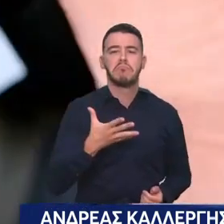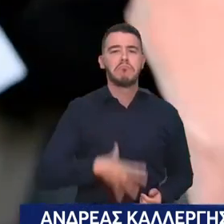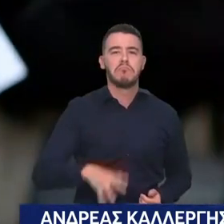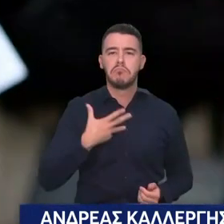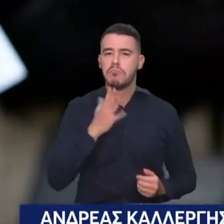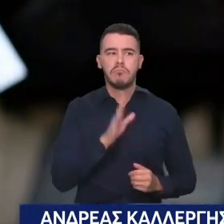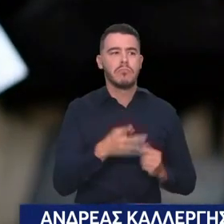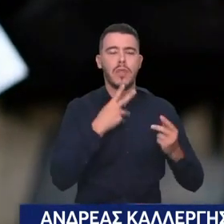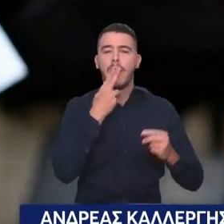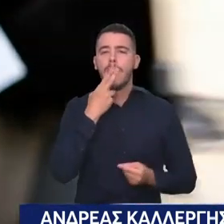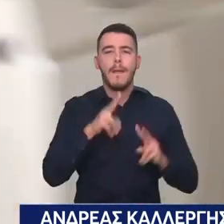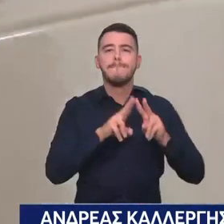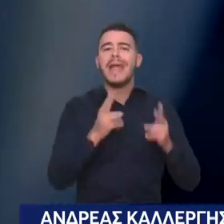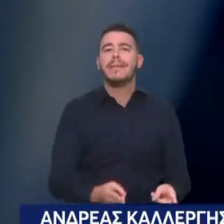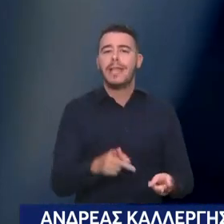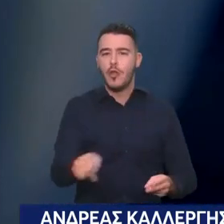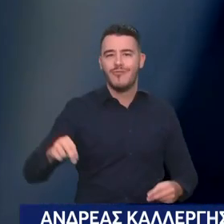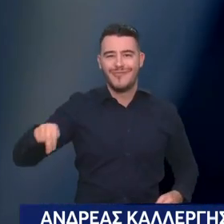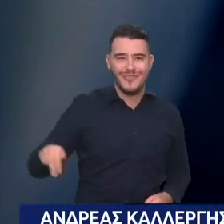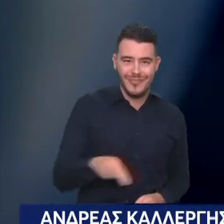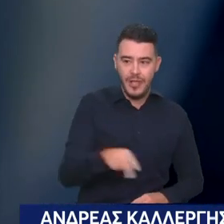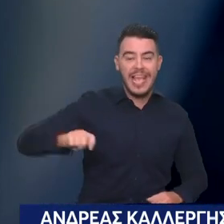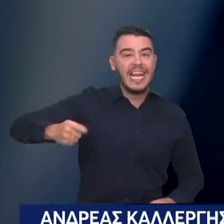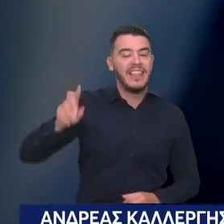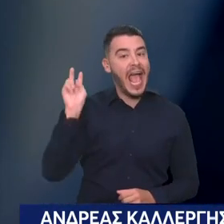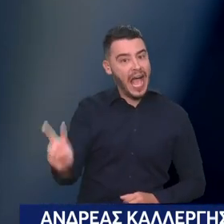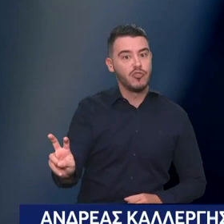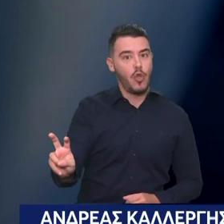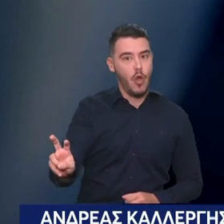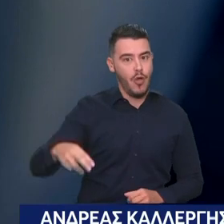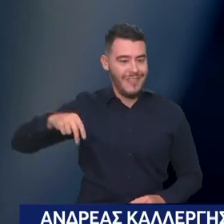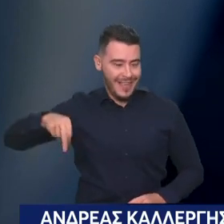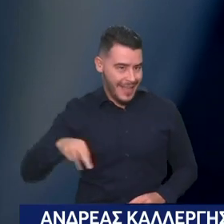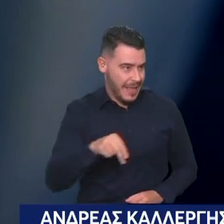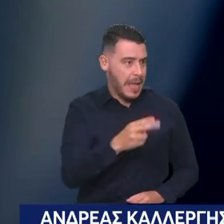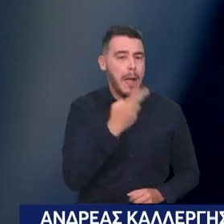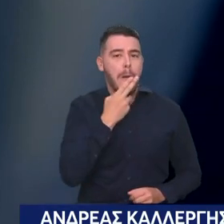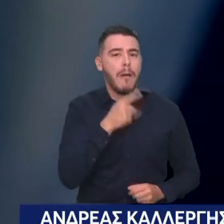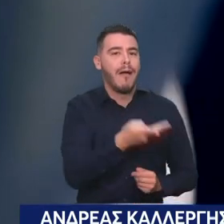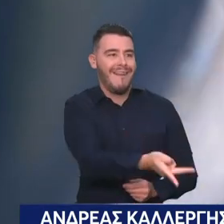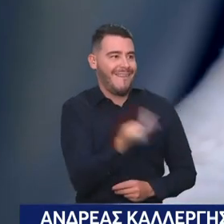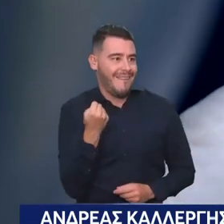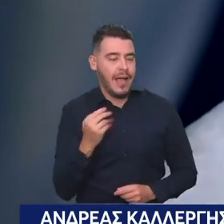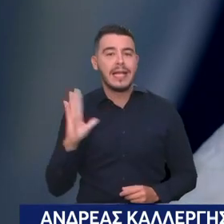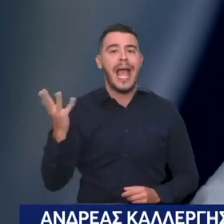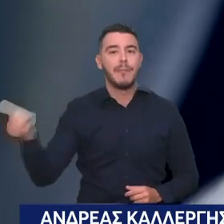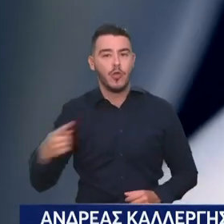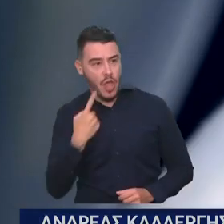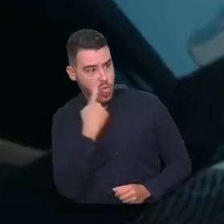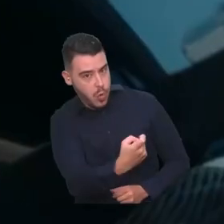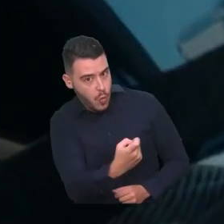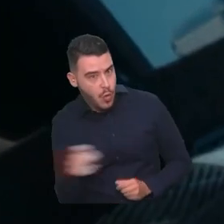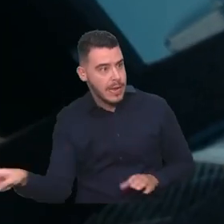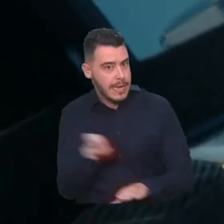περίπτωρο απέναντι τσιγάρα, βγαίνετε από το αυτοκίνητο, αφήνετε πάνω τα κλειδιά και πηγαίνετε να πάρετε τα τσιγάρα, του βλέπει κάποιος, το κλέβει και